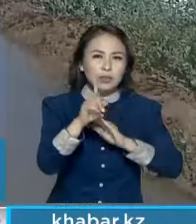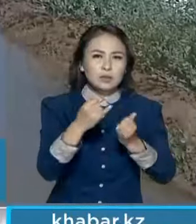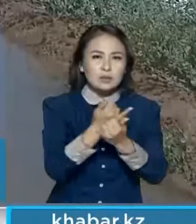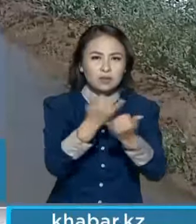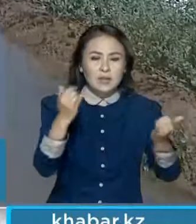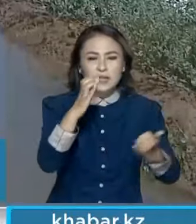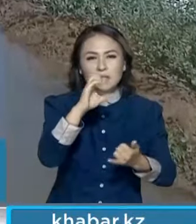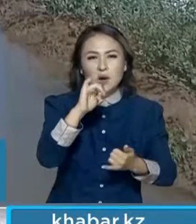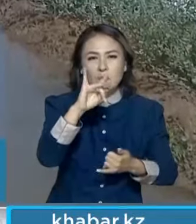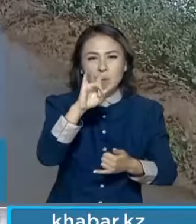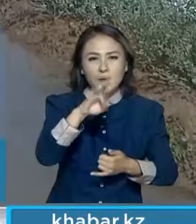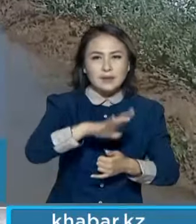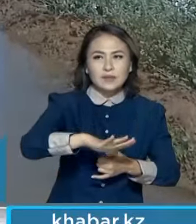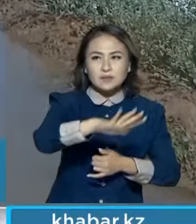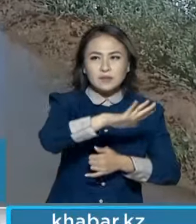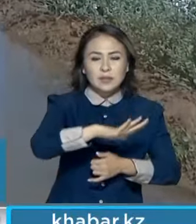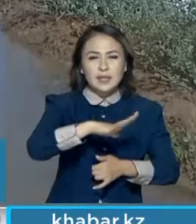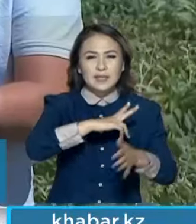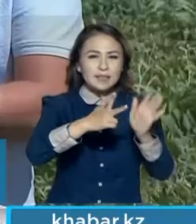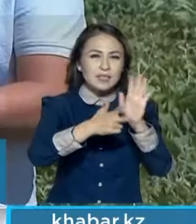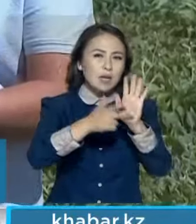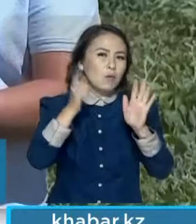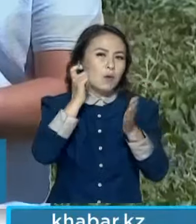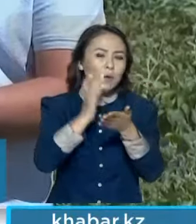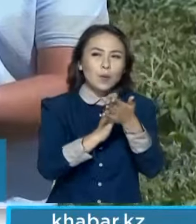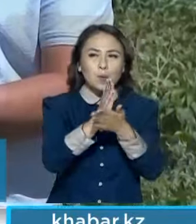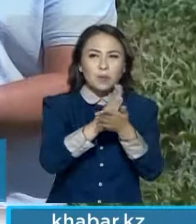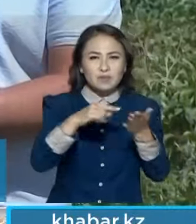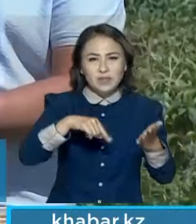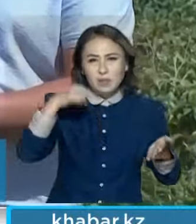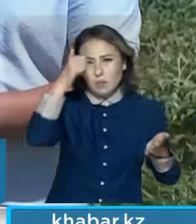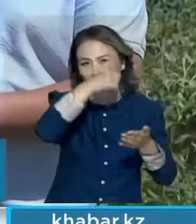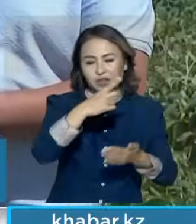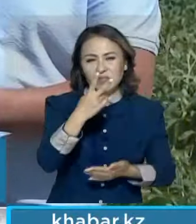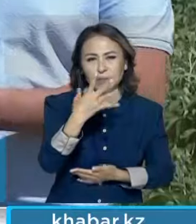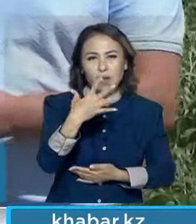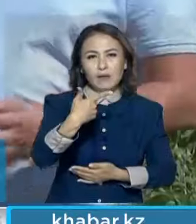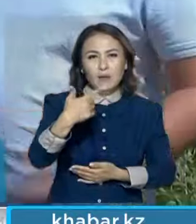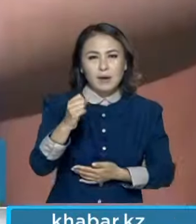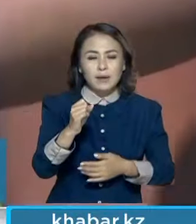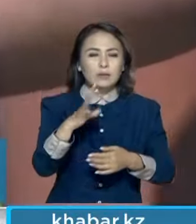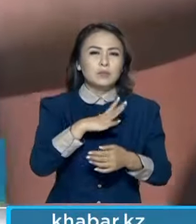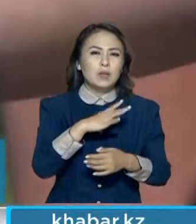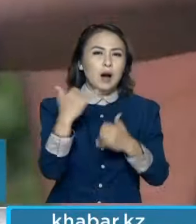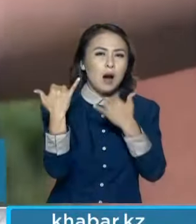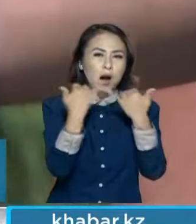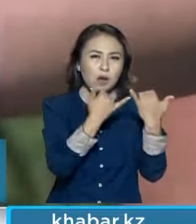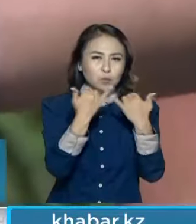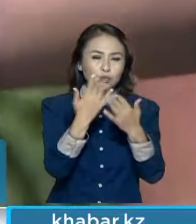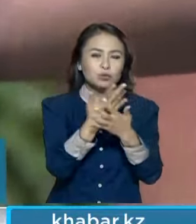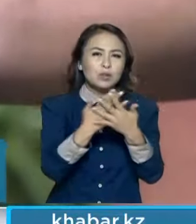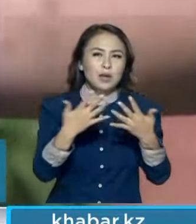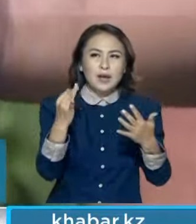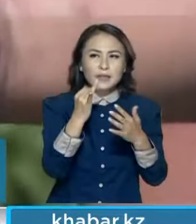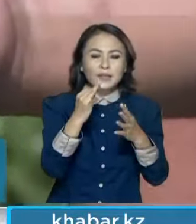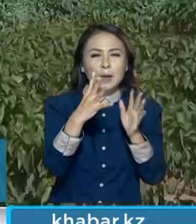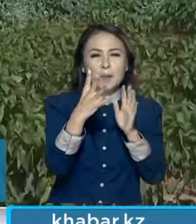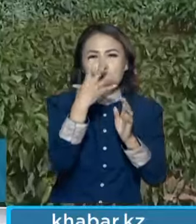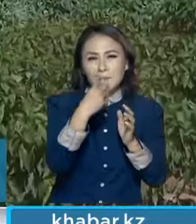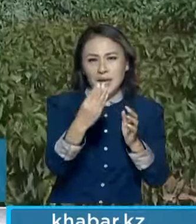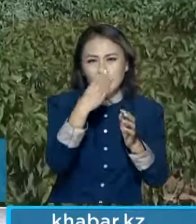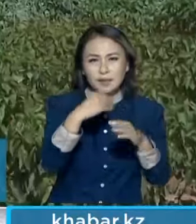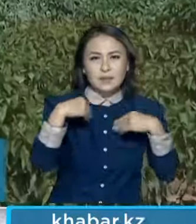Саурандық диқан Арман Арстан 8 жылдан бері егіншілікпен айналысады. Биыл 25 гектар жерге қарбыз, 5 гектарға бұрыш еккен. Су жеткілікті